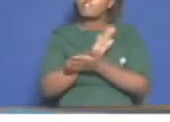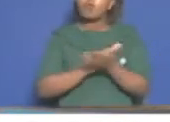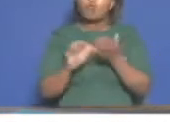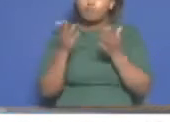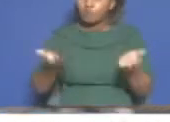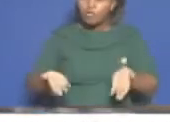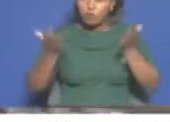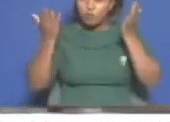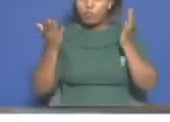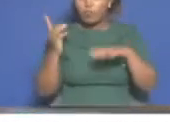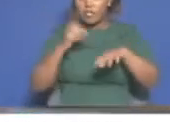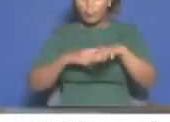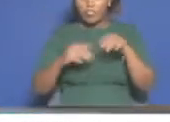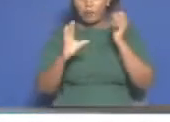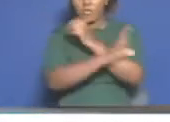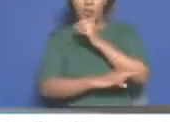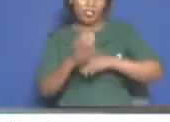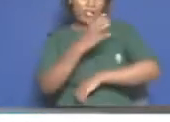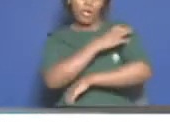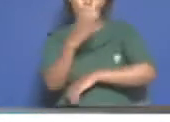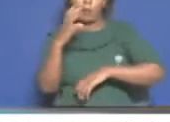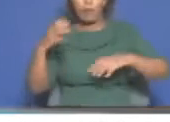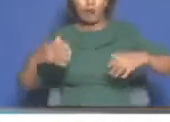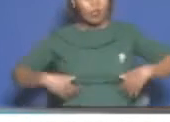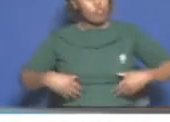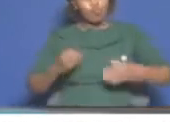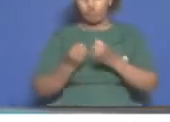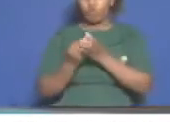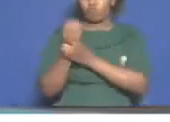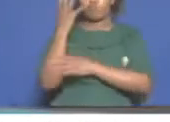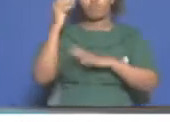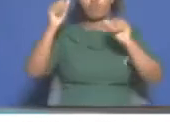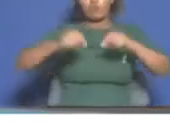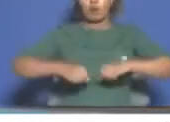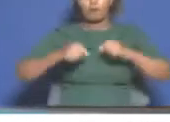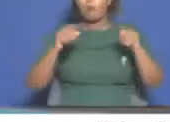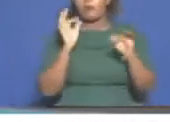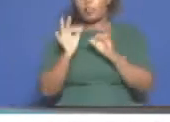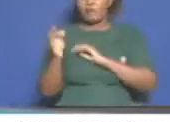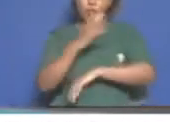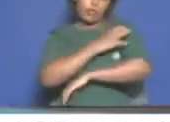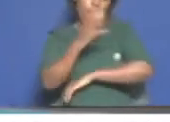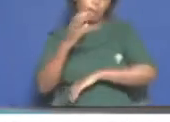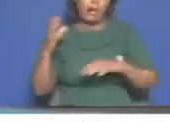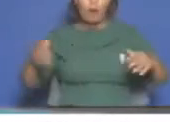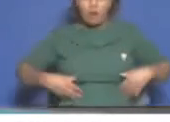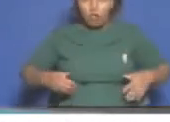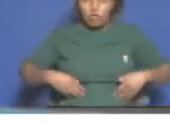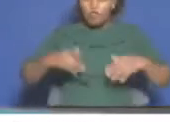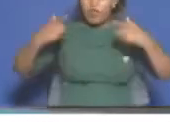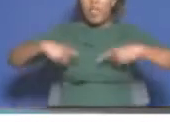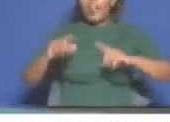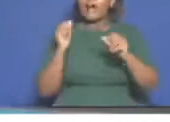once a country that empowers the youth is a country that is growing. Tukiweza tu kuempower vijana, tuwapatie platform,